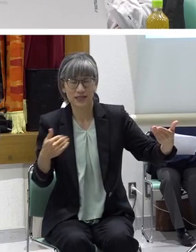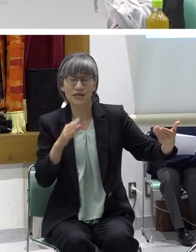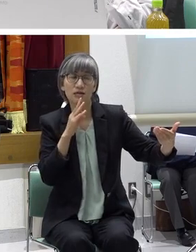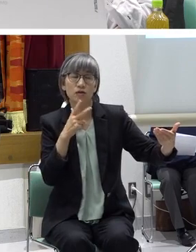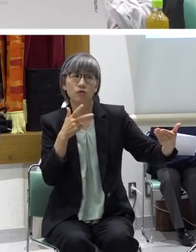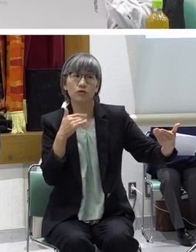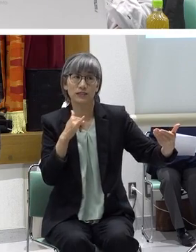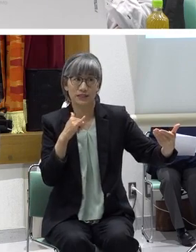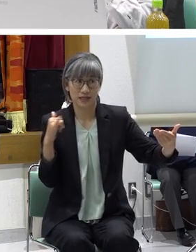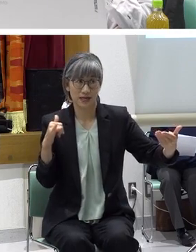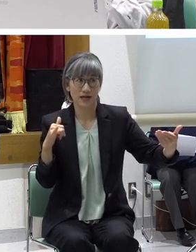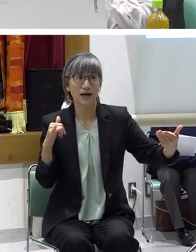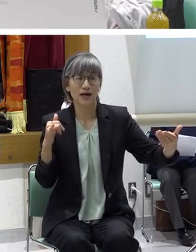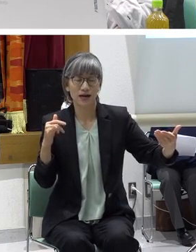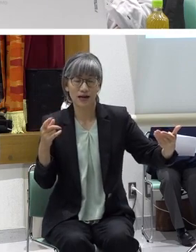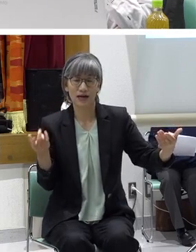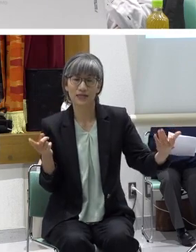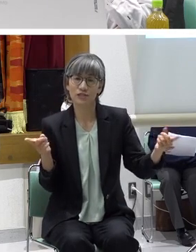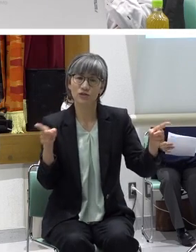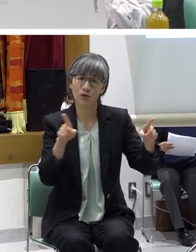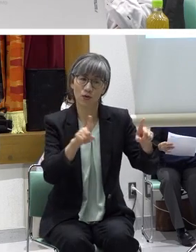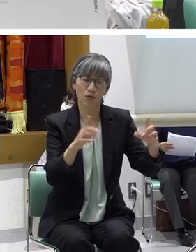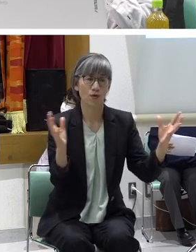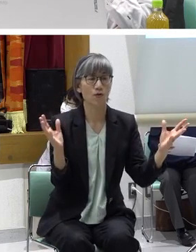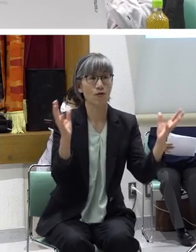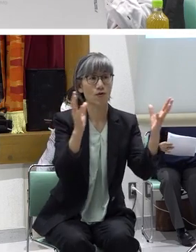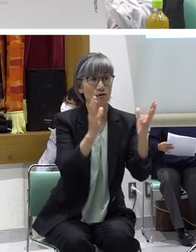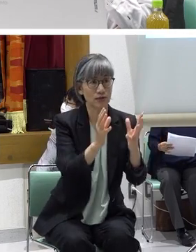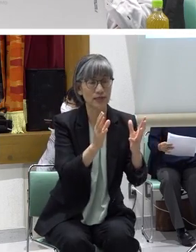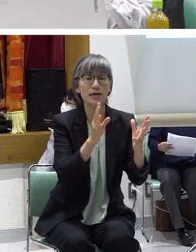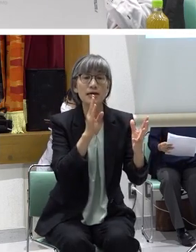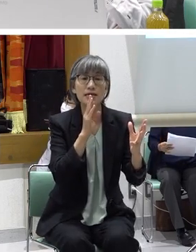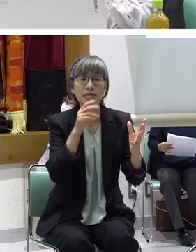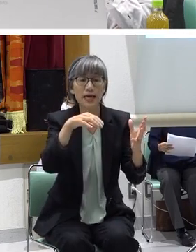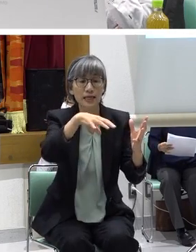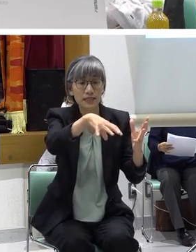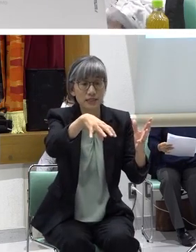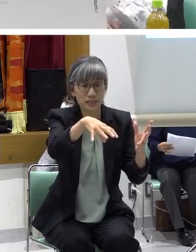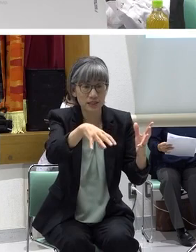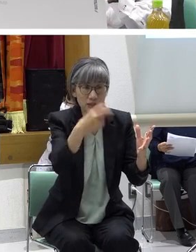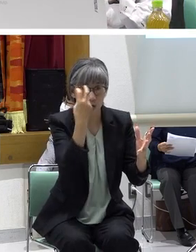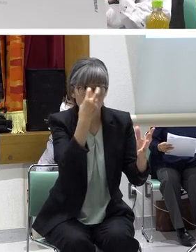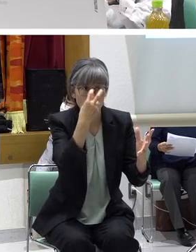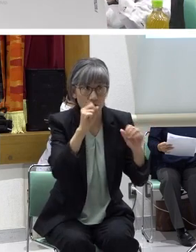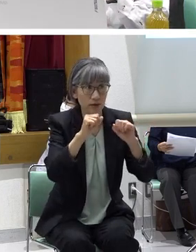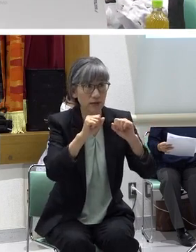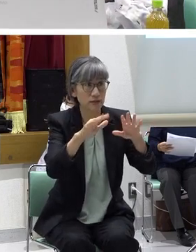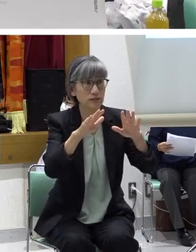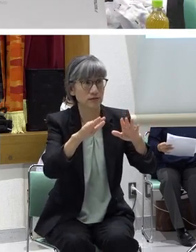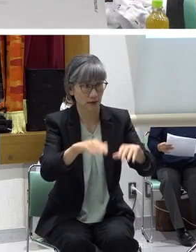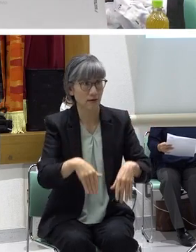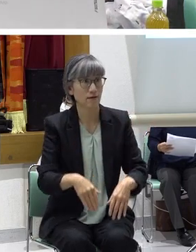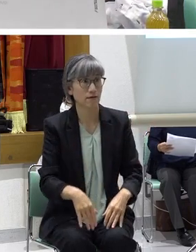当事者の方とともに現地調査を行うことができました。